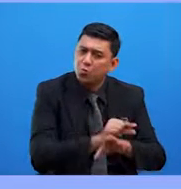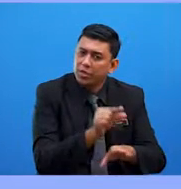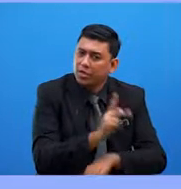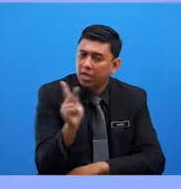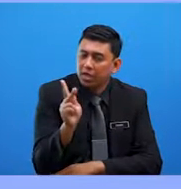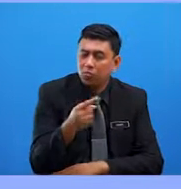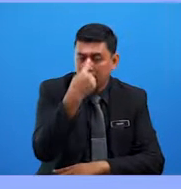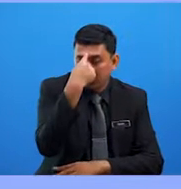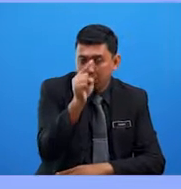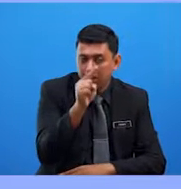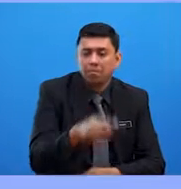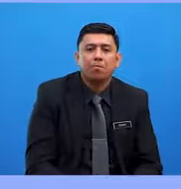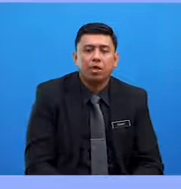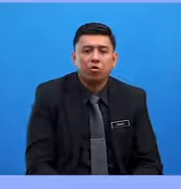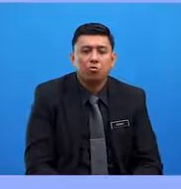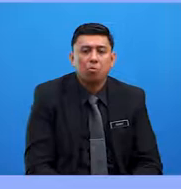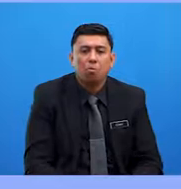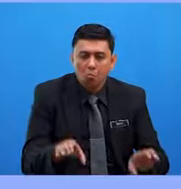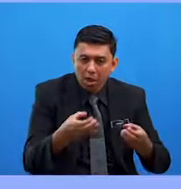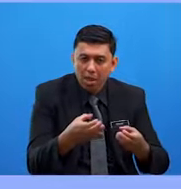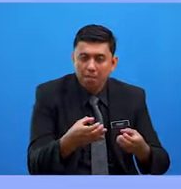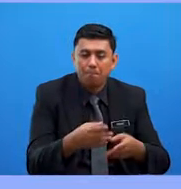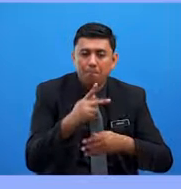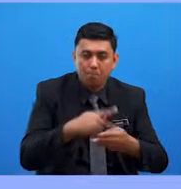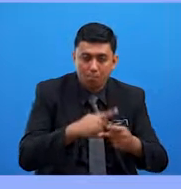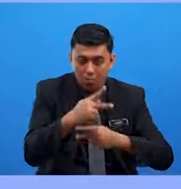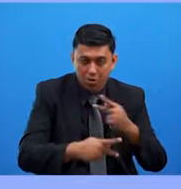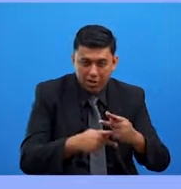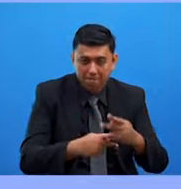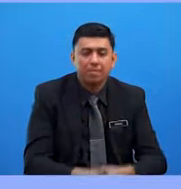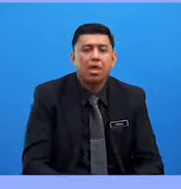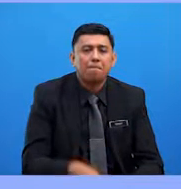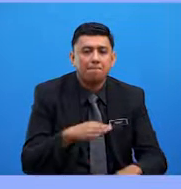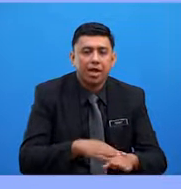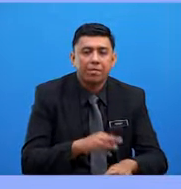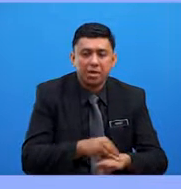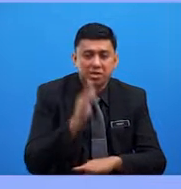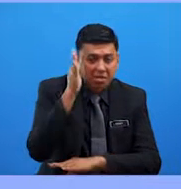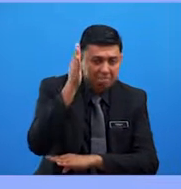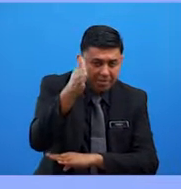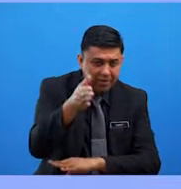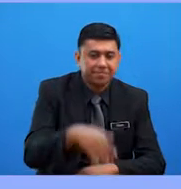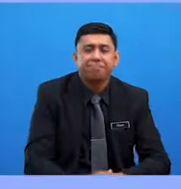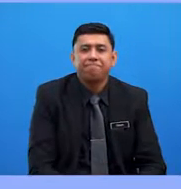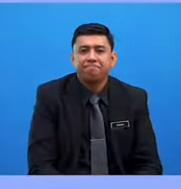digunakan untuk merangka program pembangunan ekonomi pada masa hadapan.